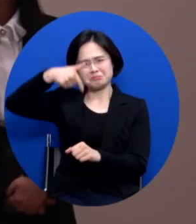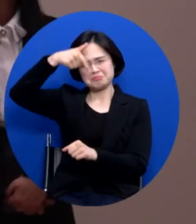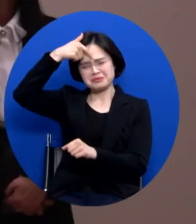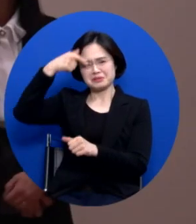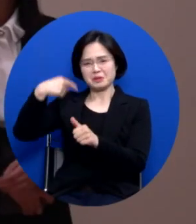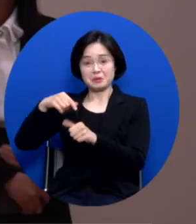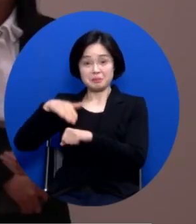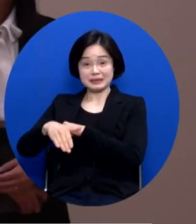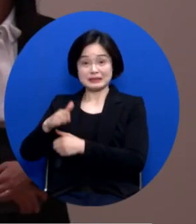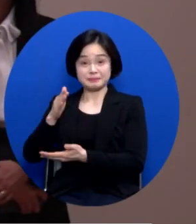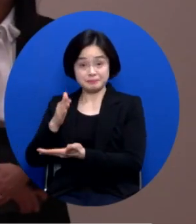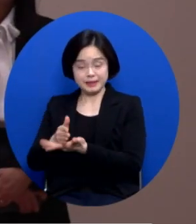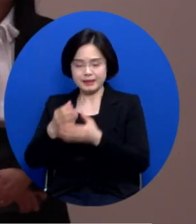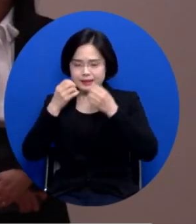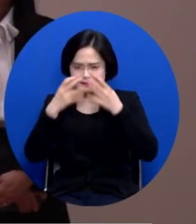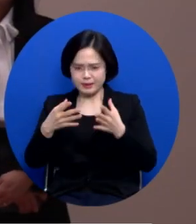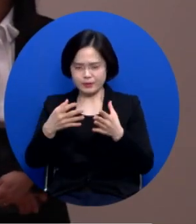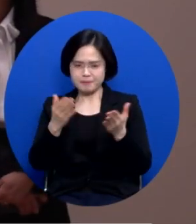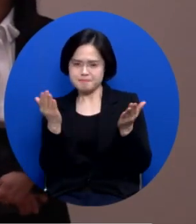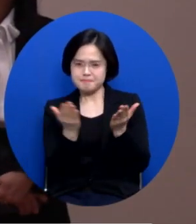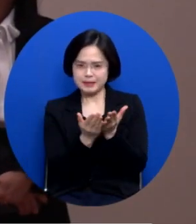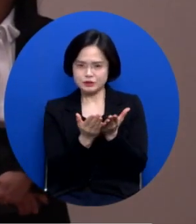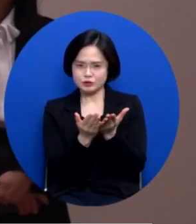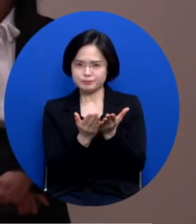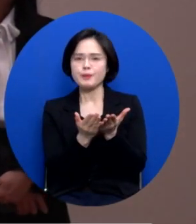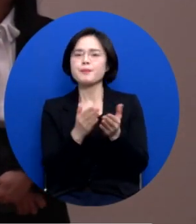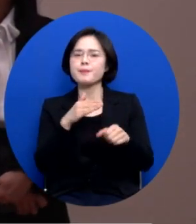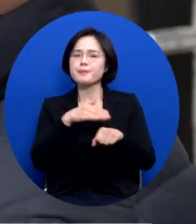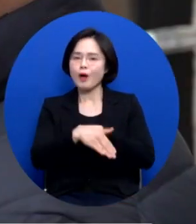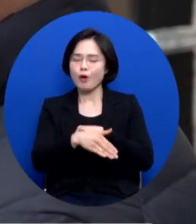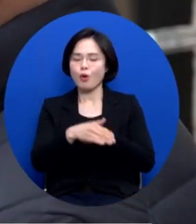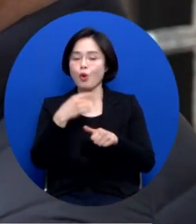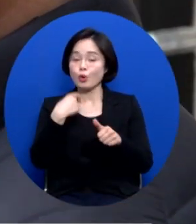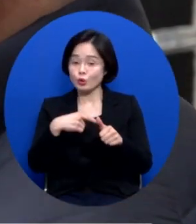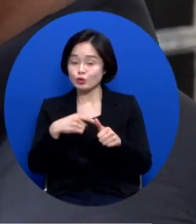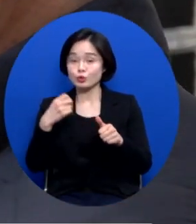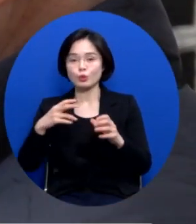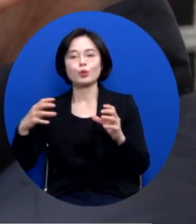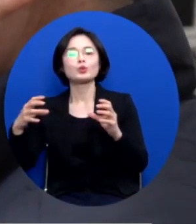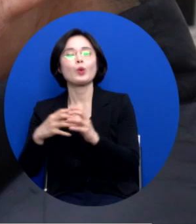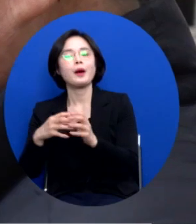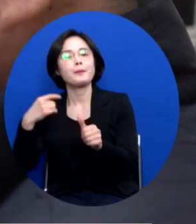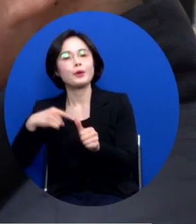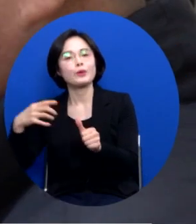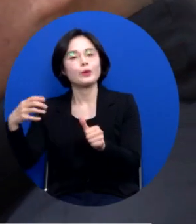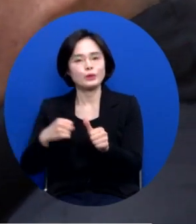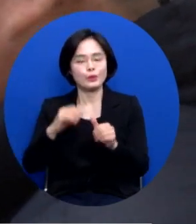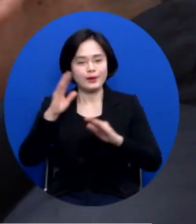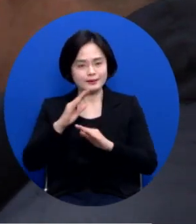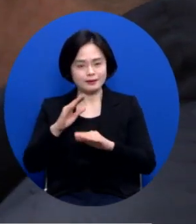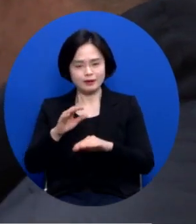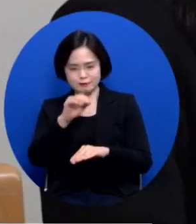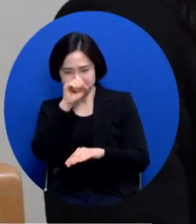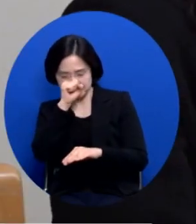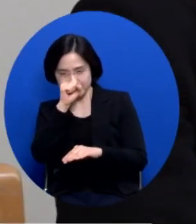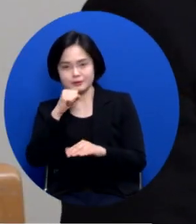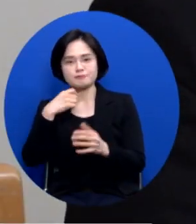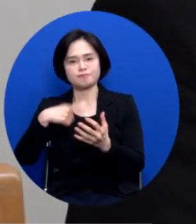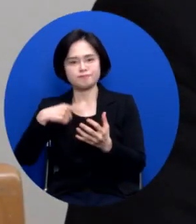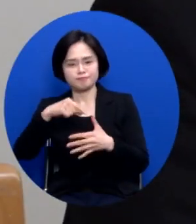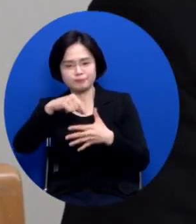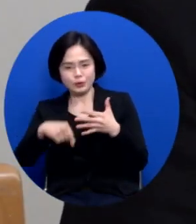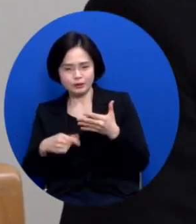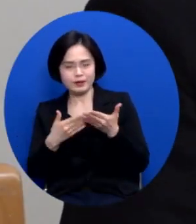통해 증명된 효율적인 맞춤형 교육과 통합 교육으로 학생들에게 차별화된 커리큘럼을 제공하겠다고